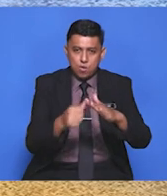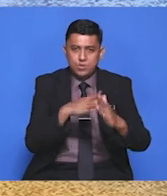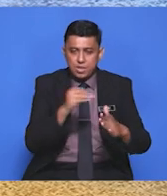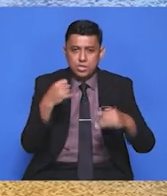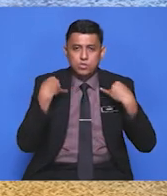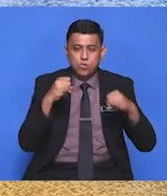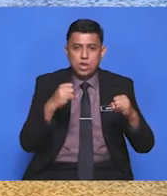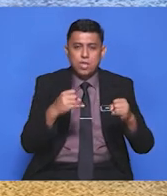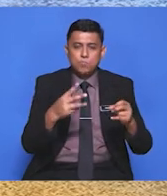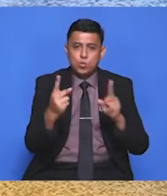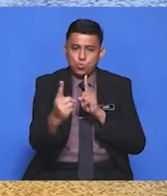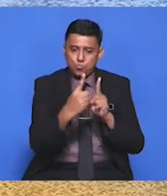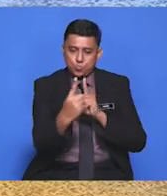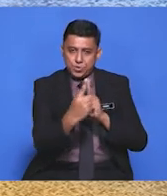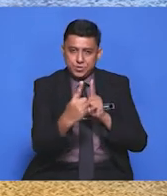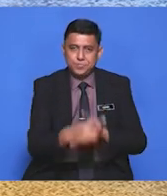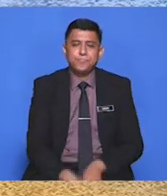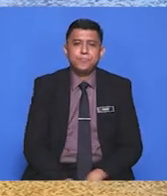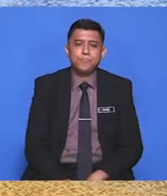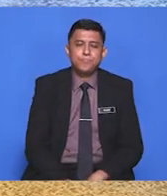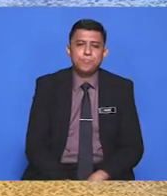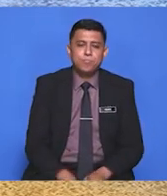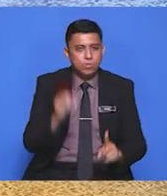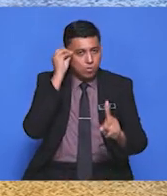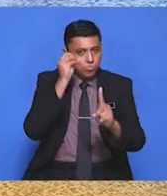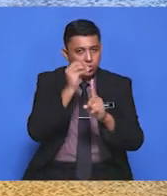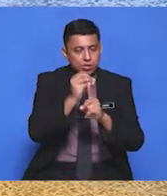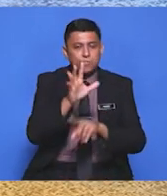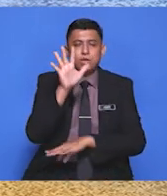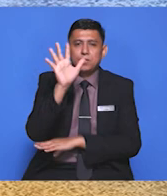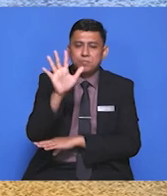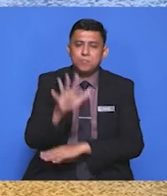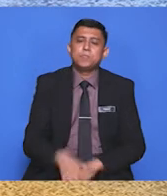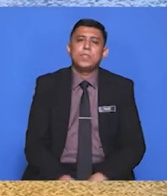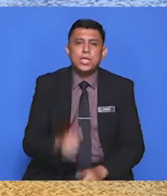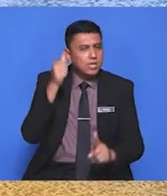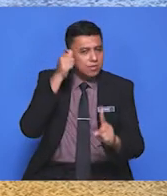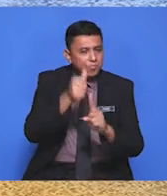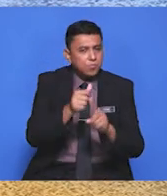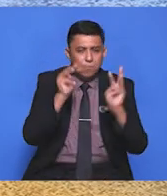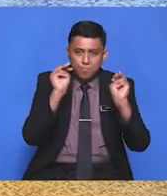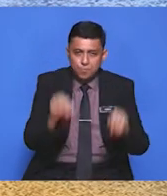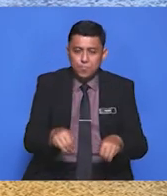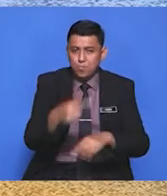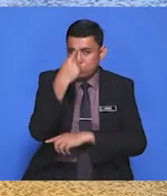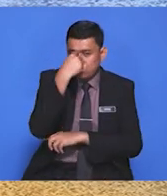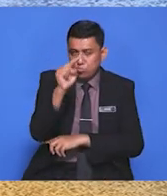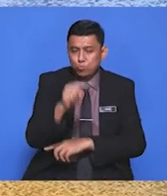jualan bersemuka. Dan objektif kelima, pelajar harus ingat mesti mampu